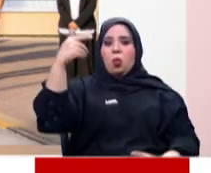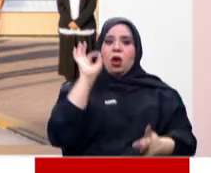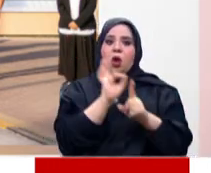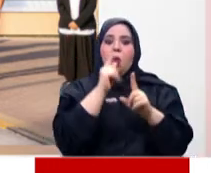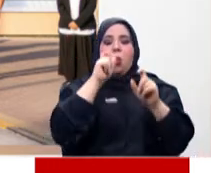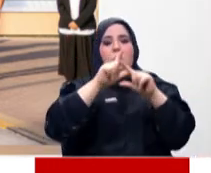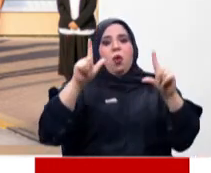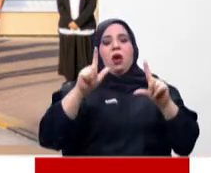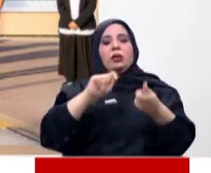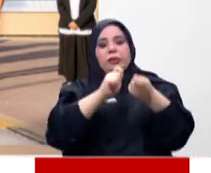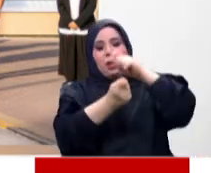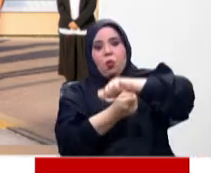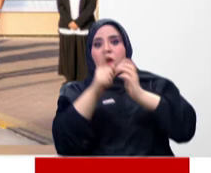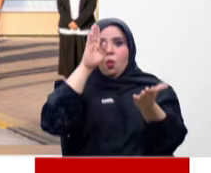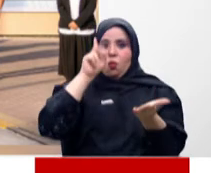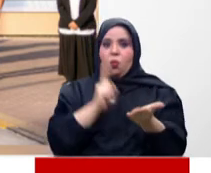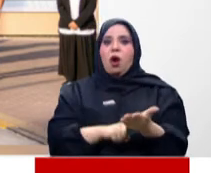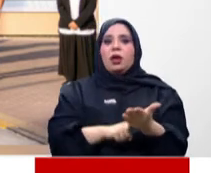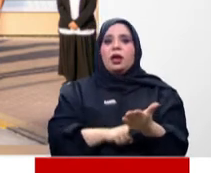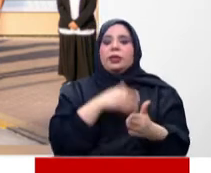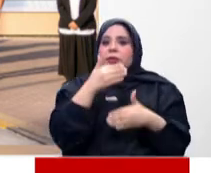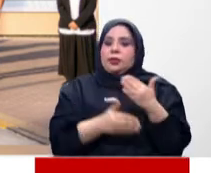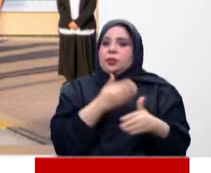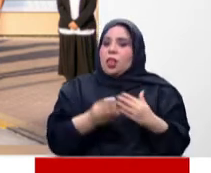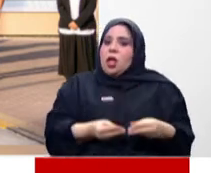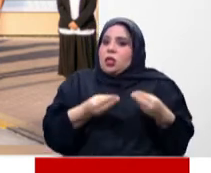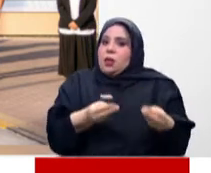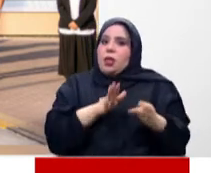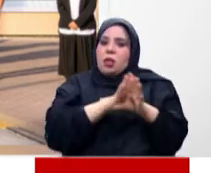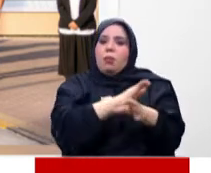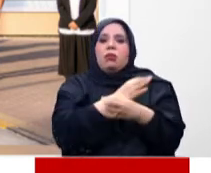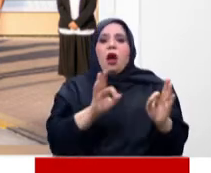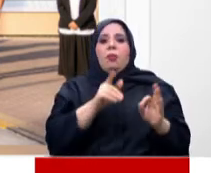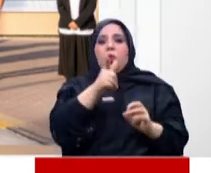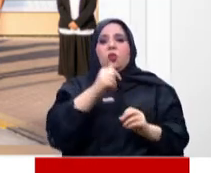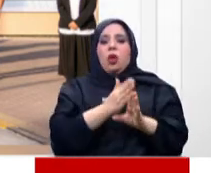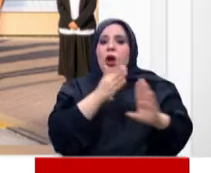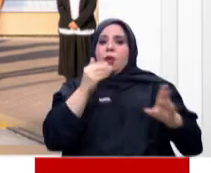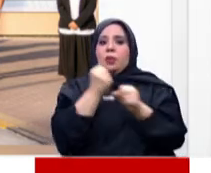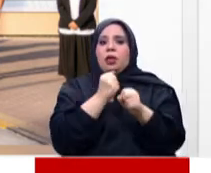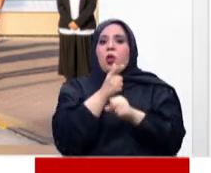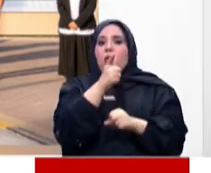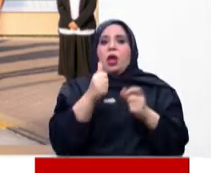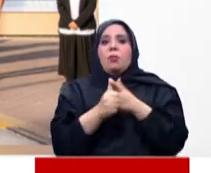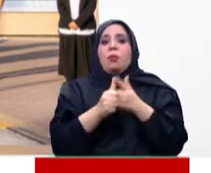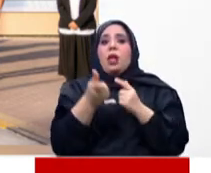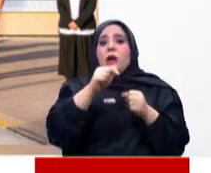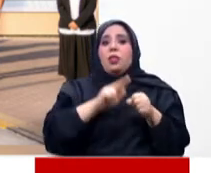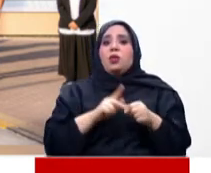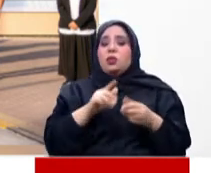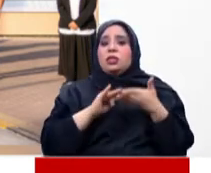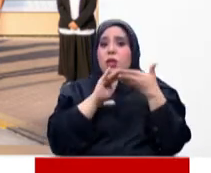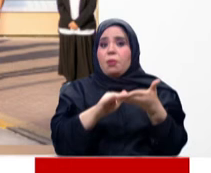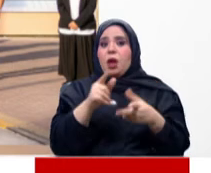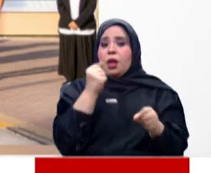إلى واقع، مؤكدا سموه مواصلة تقديم الدعم وتسخير كافة الإمكانات للعاملين في الصفوف الأمامية بما يسهم